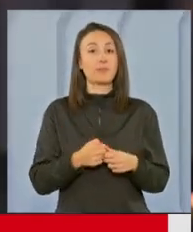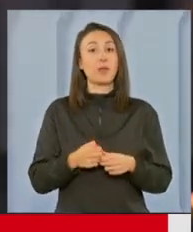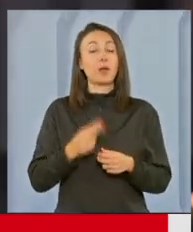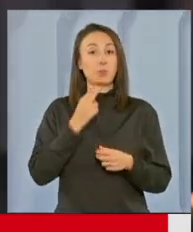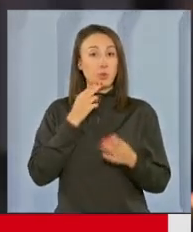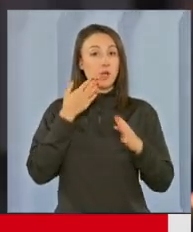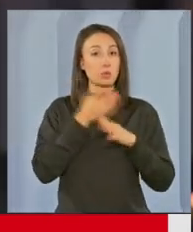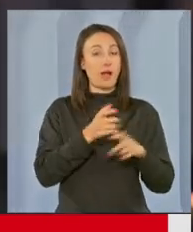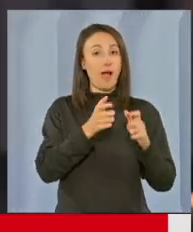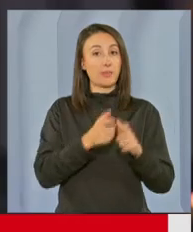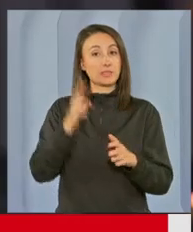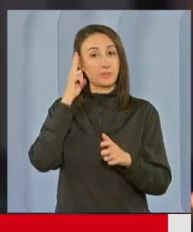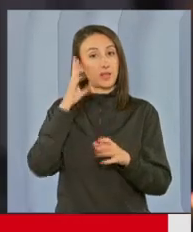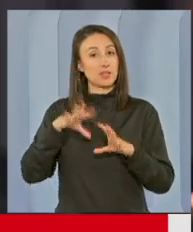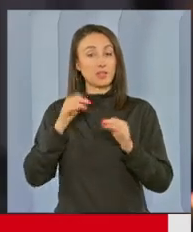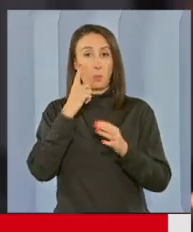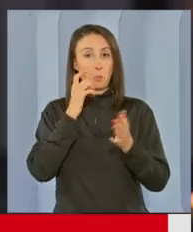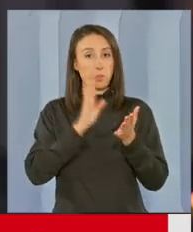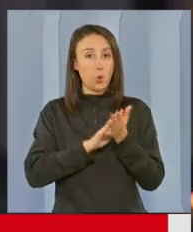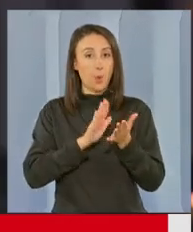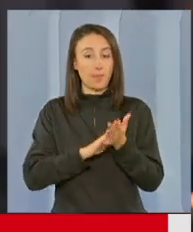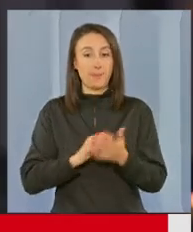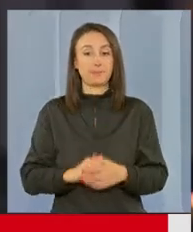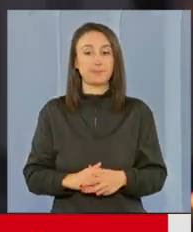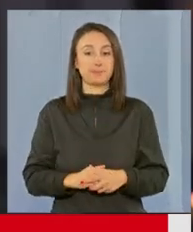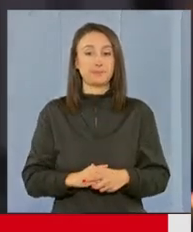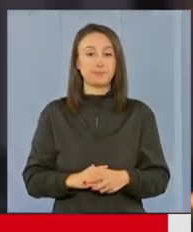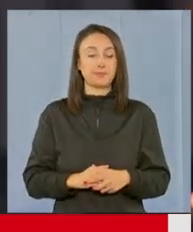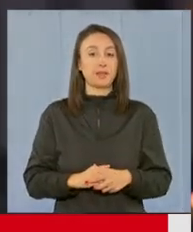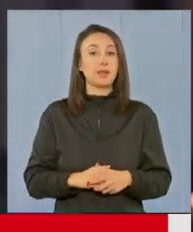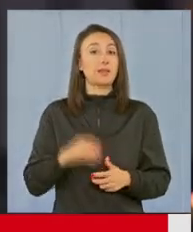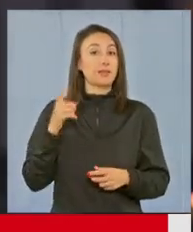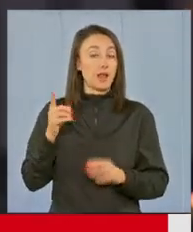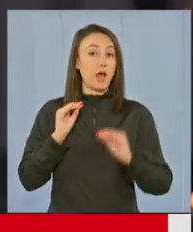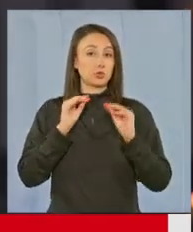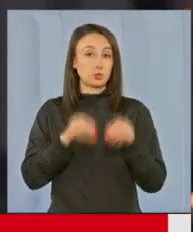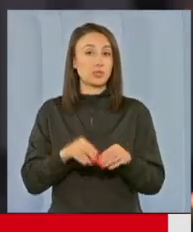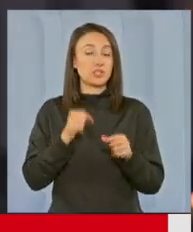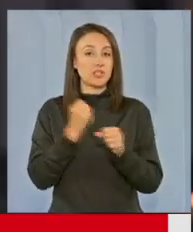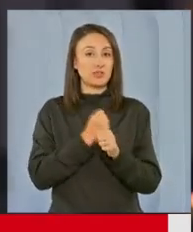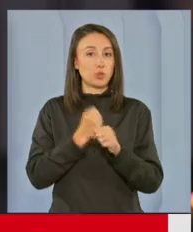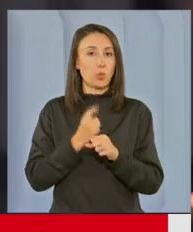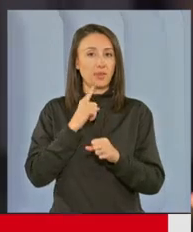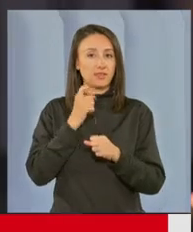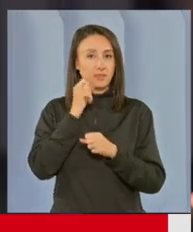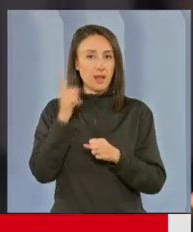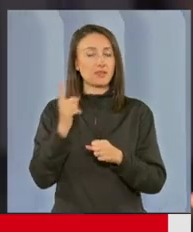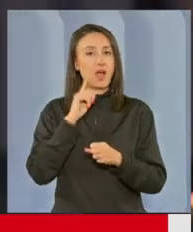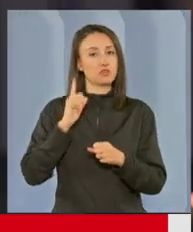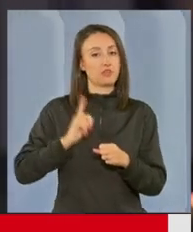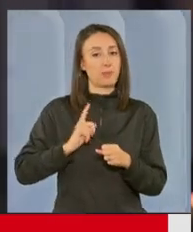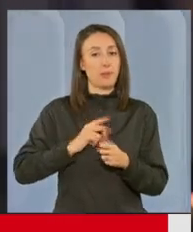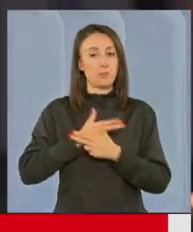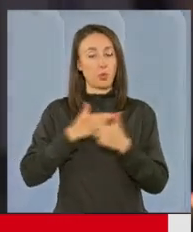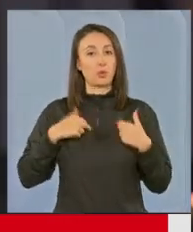au descins în cabinet, sperând că vor găsi probe care să-i ajute în anchetă. Nelu Tătaru, care ajunsese la serviciu cu noaptea în cap, se aștepta ca